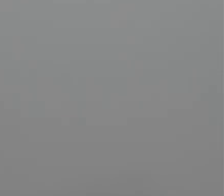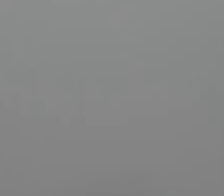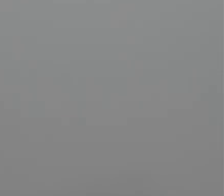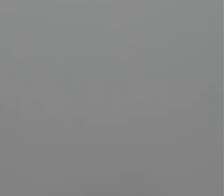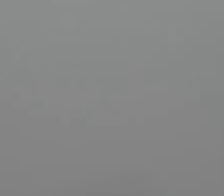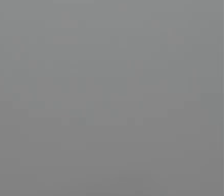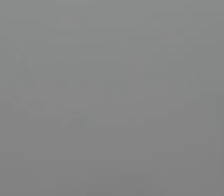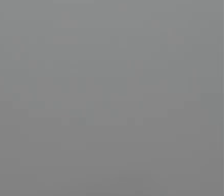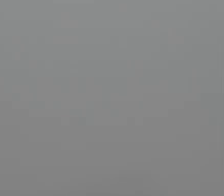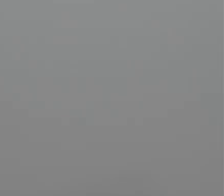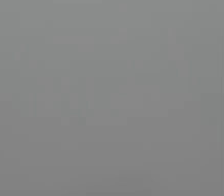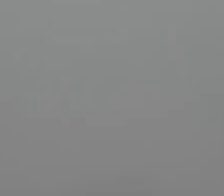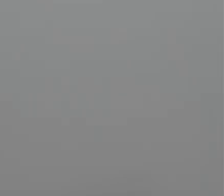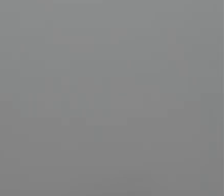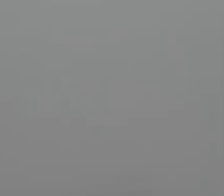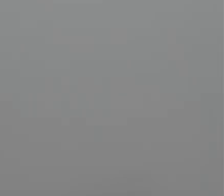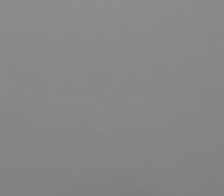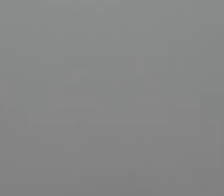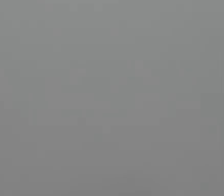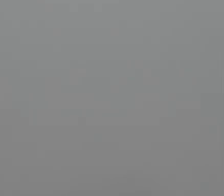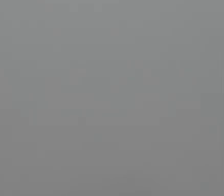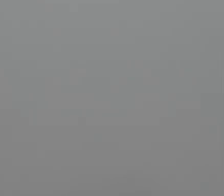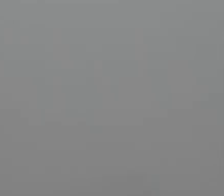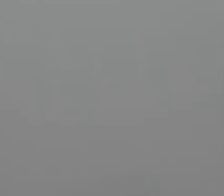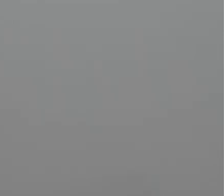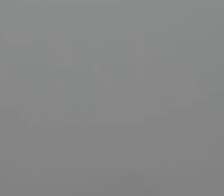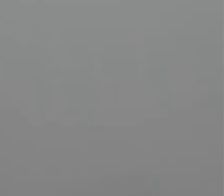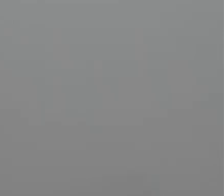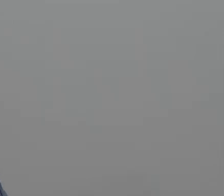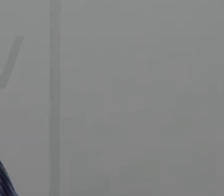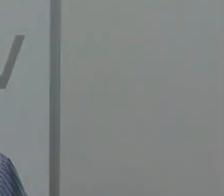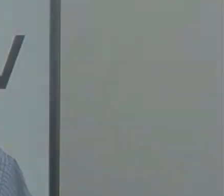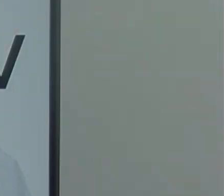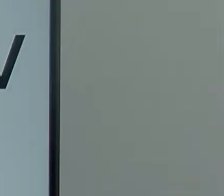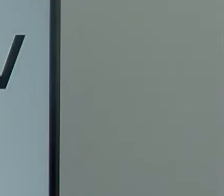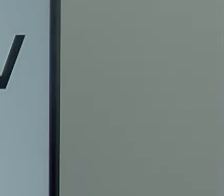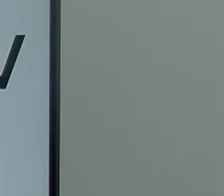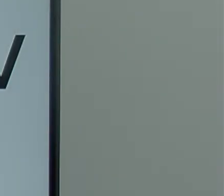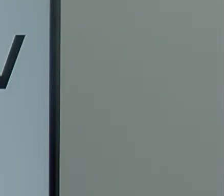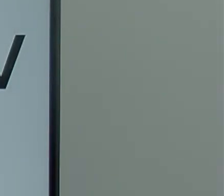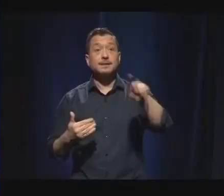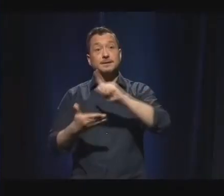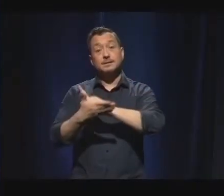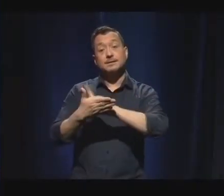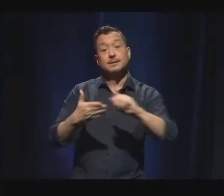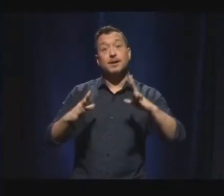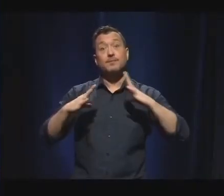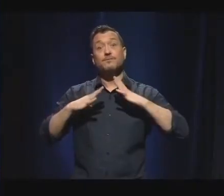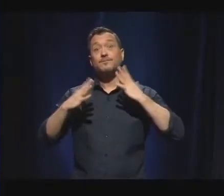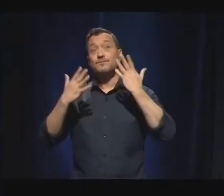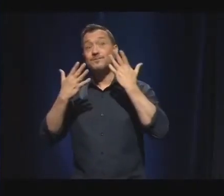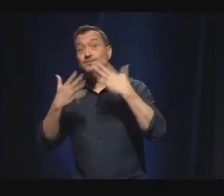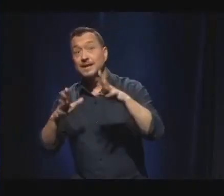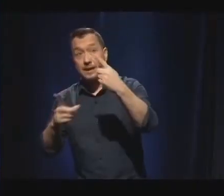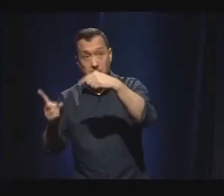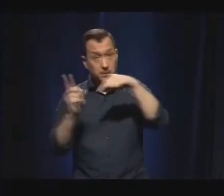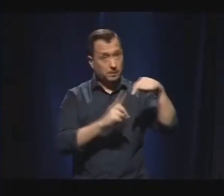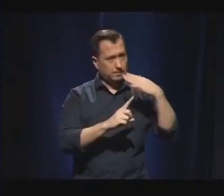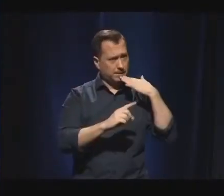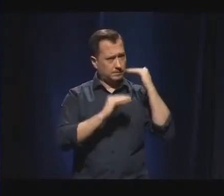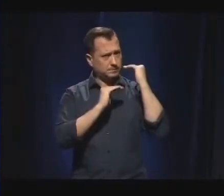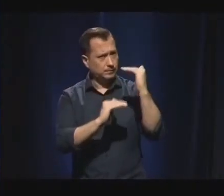images de cette annonce qui a déplu à bien du monde. Le bon côté, évidemment, c'est la vaccination qui approche, mais